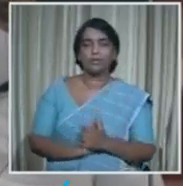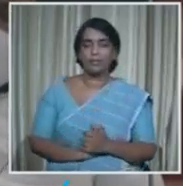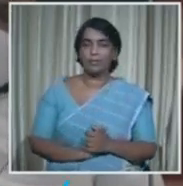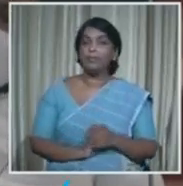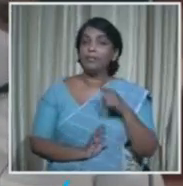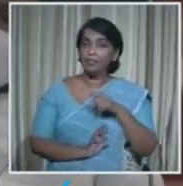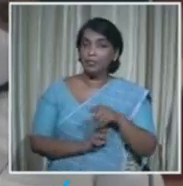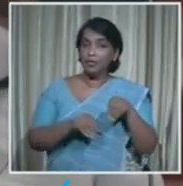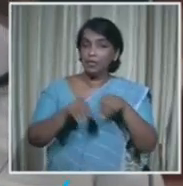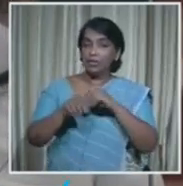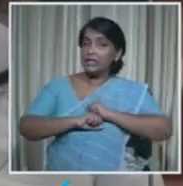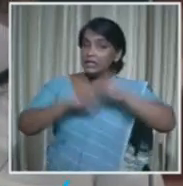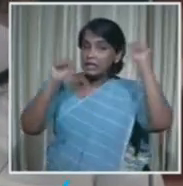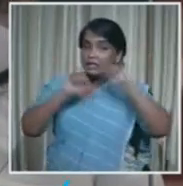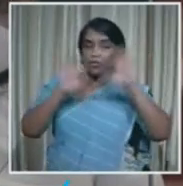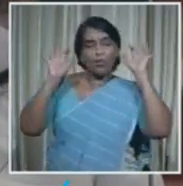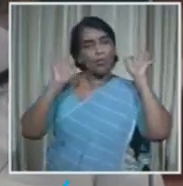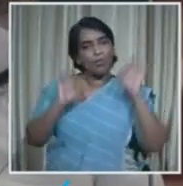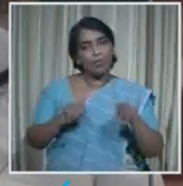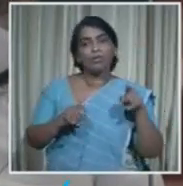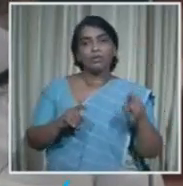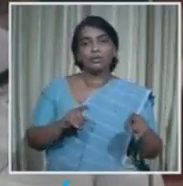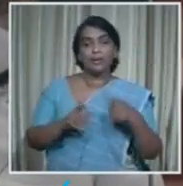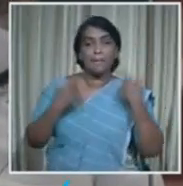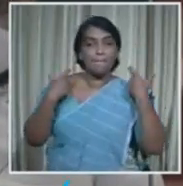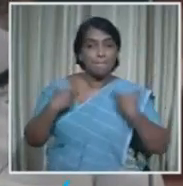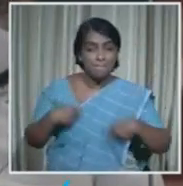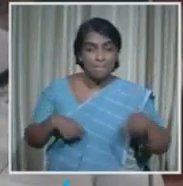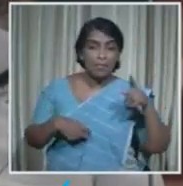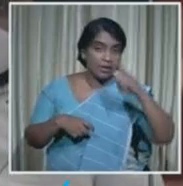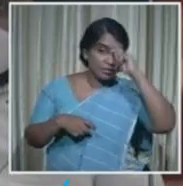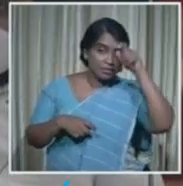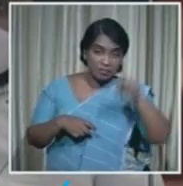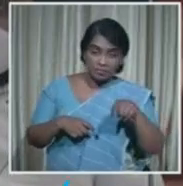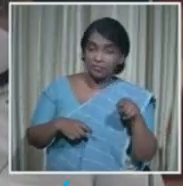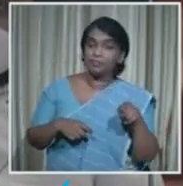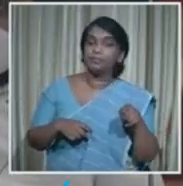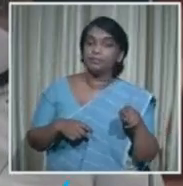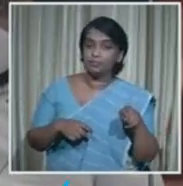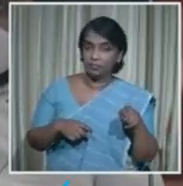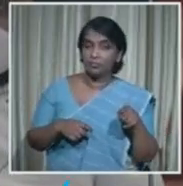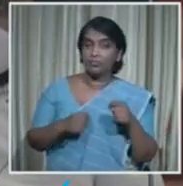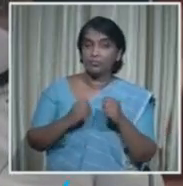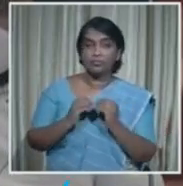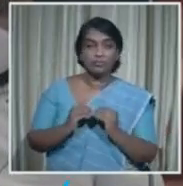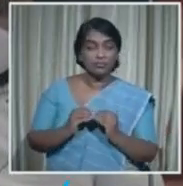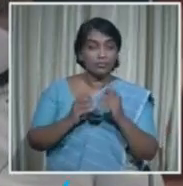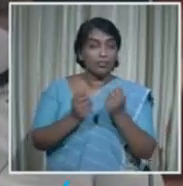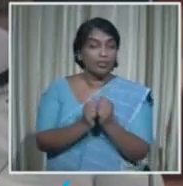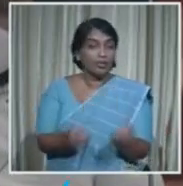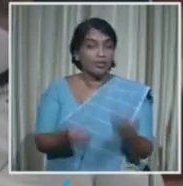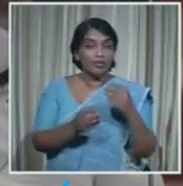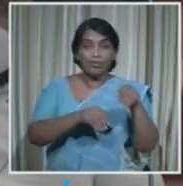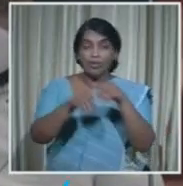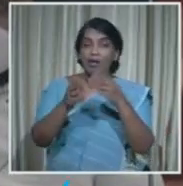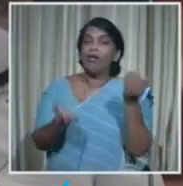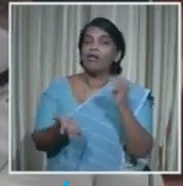එතකොට ගොවි විප්ලවයක් නැතුව එදා මහින්ද රාජපක්ෂ මැතිතුමා ඒ ගොඩනගපු ගොවියෝ ටික